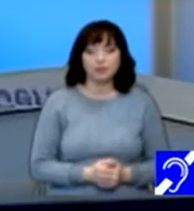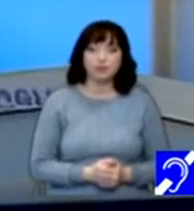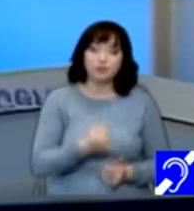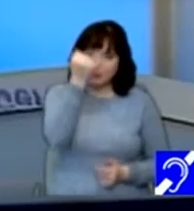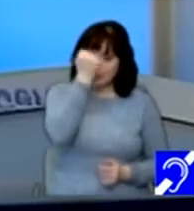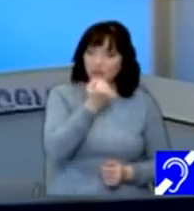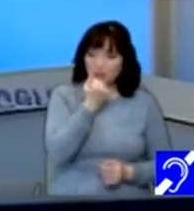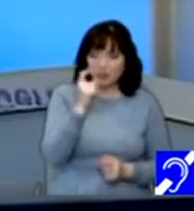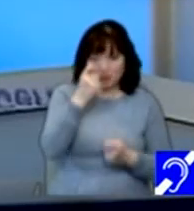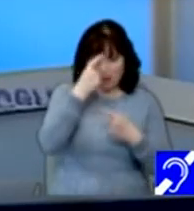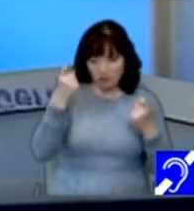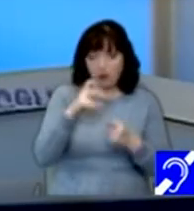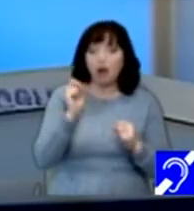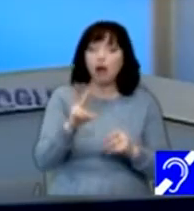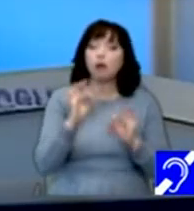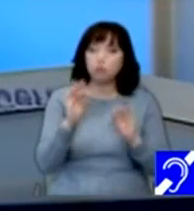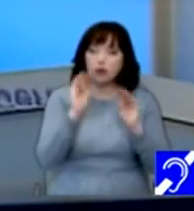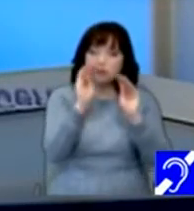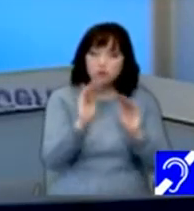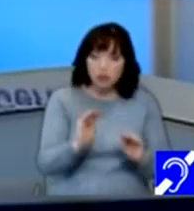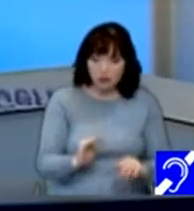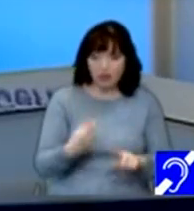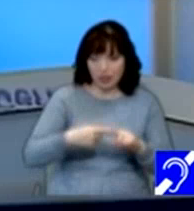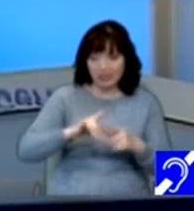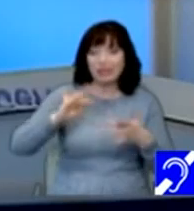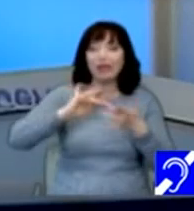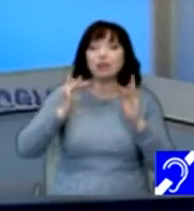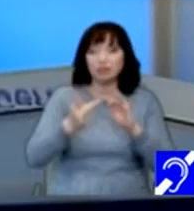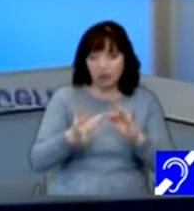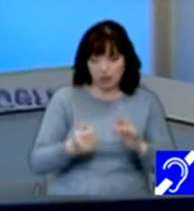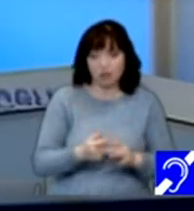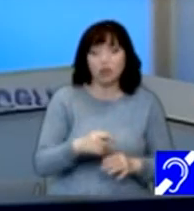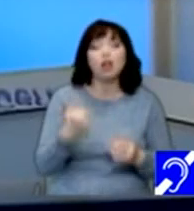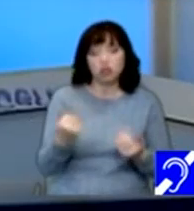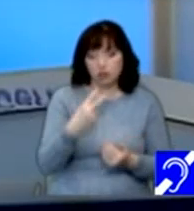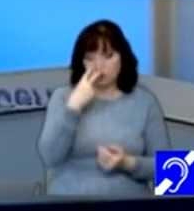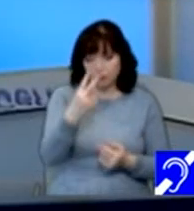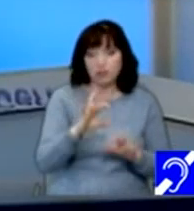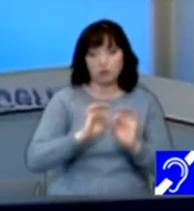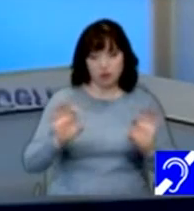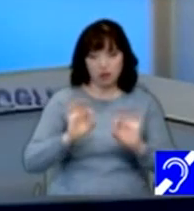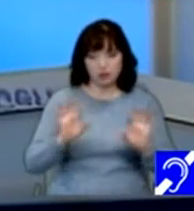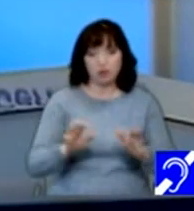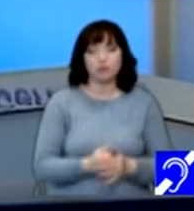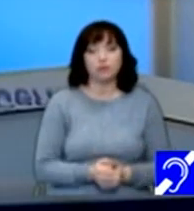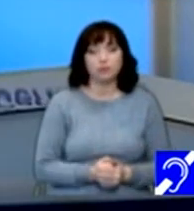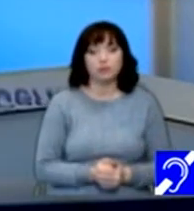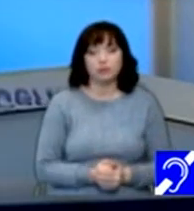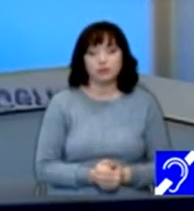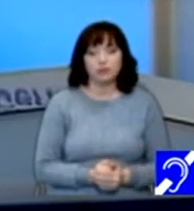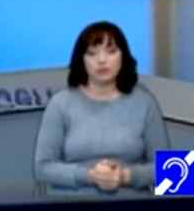Svetlana, îți mulțumesc. Cum se completează formularul digital de localizare? Vedem chiar acum. Colegul meu, Vlad Ungar, ne explică.